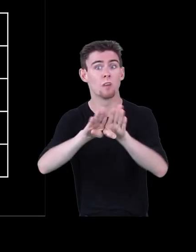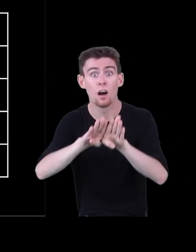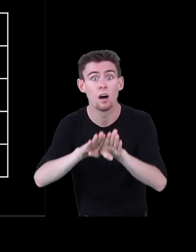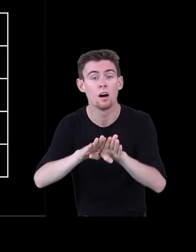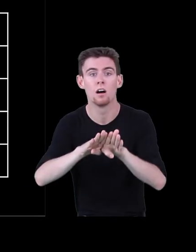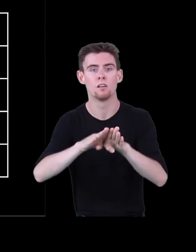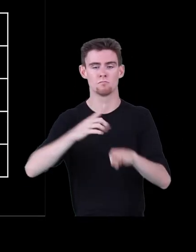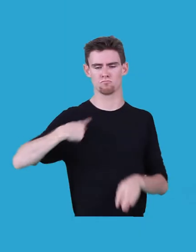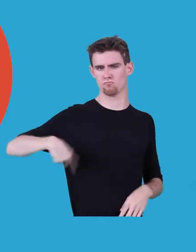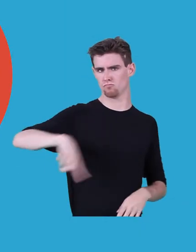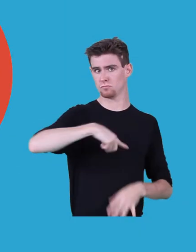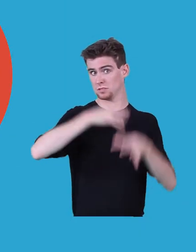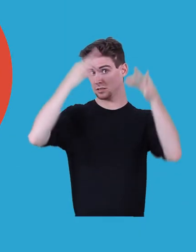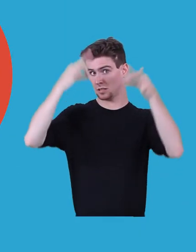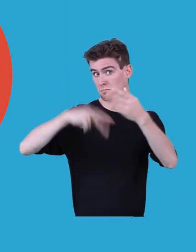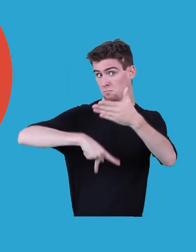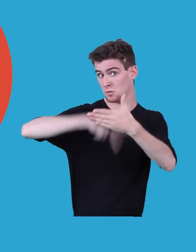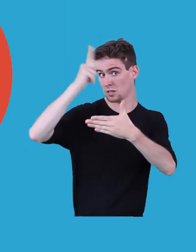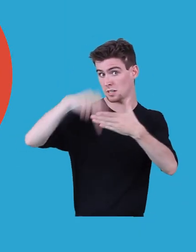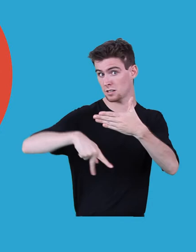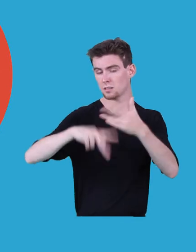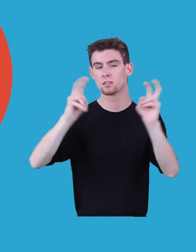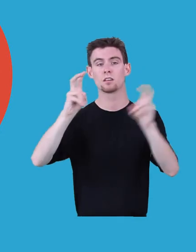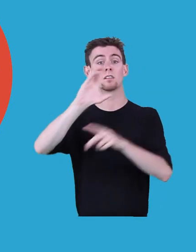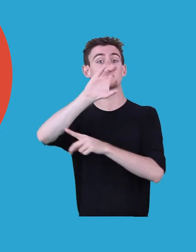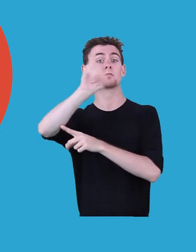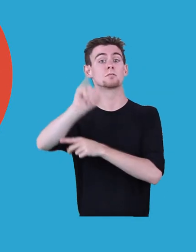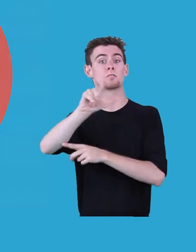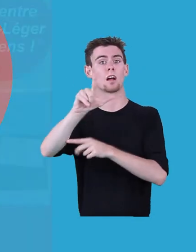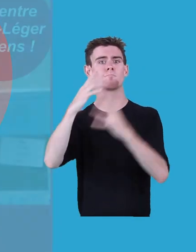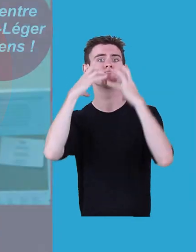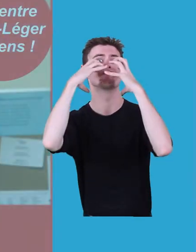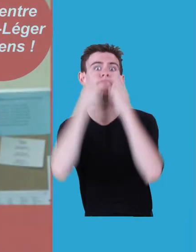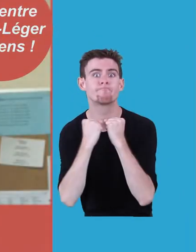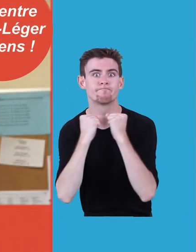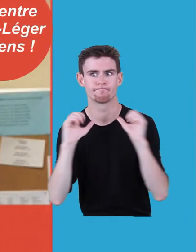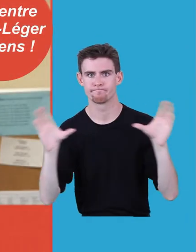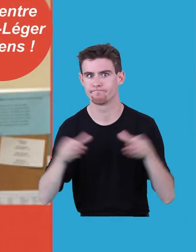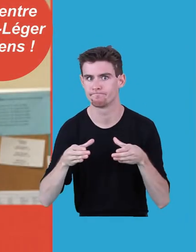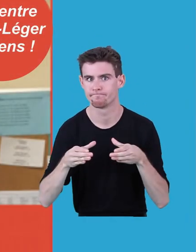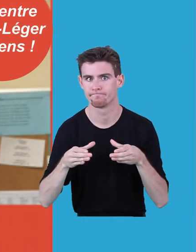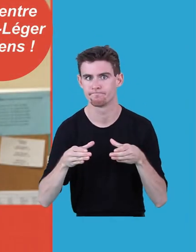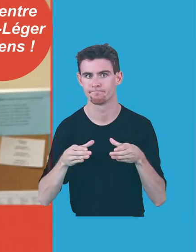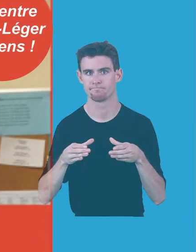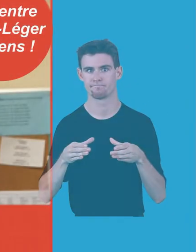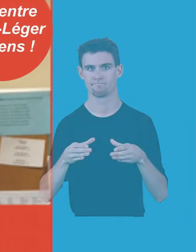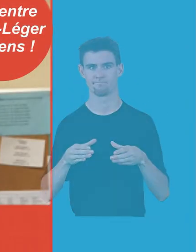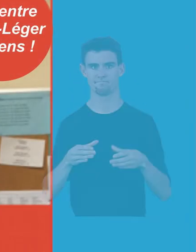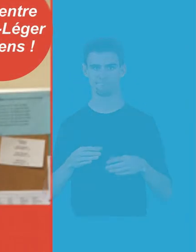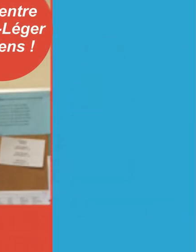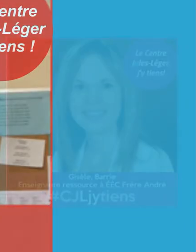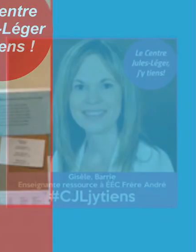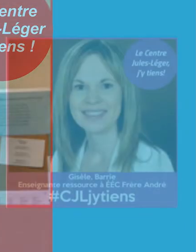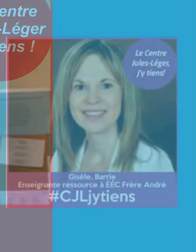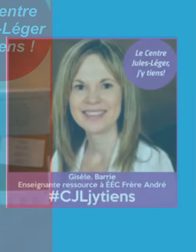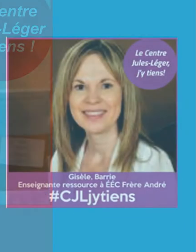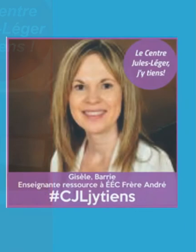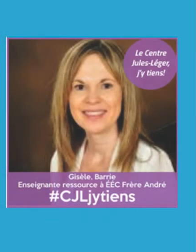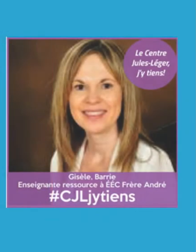la résistance de la communauté francophone s'organise. C'est le projet Centre Jules Léger, j'y